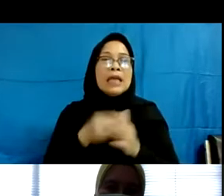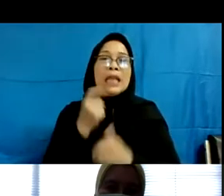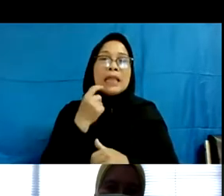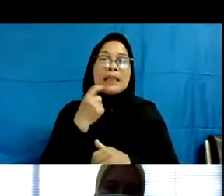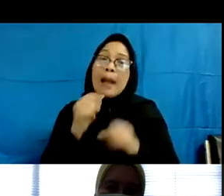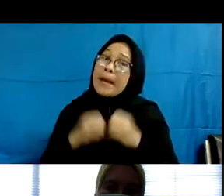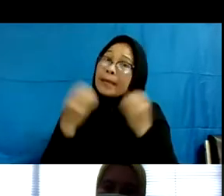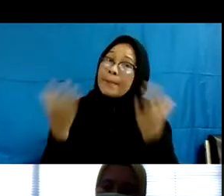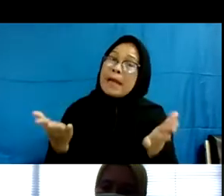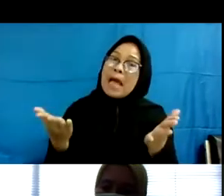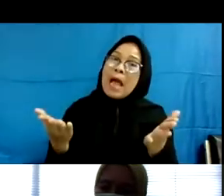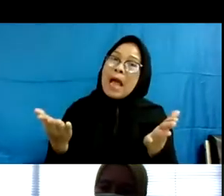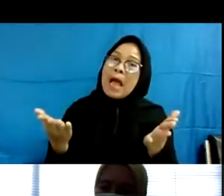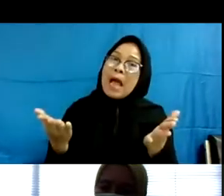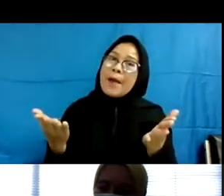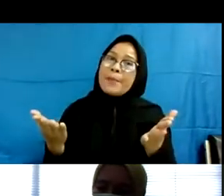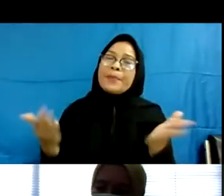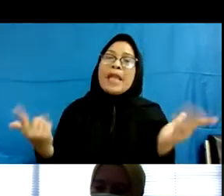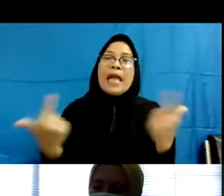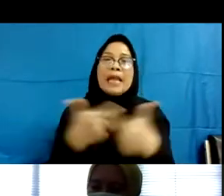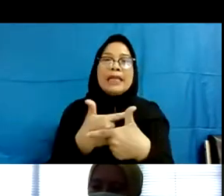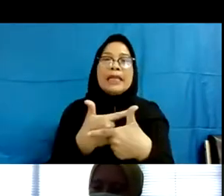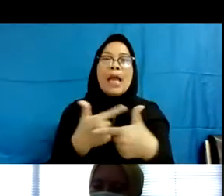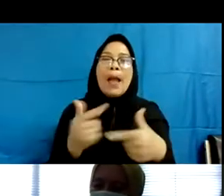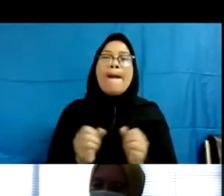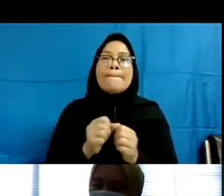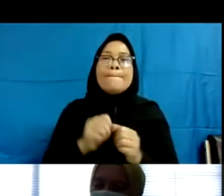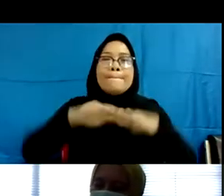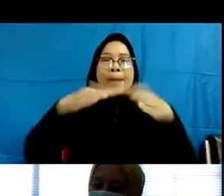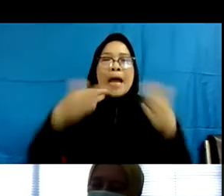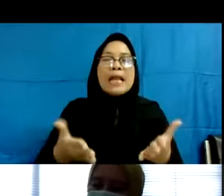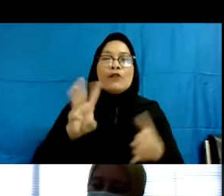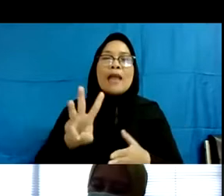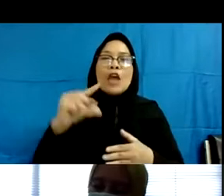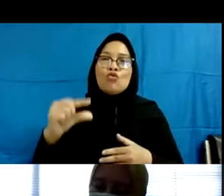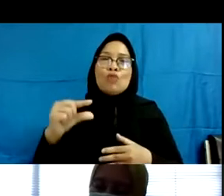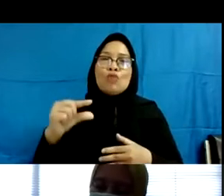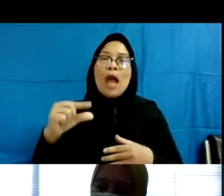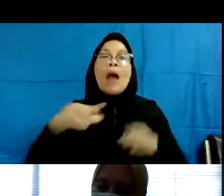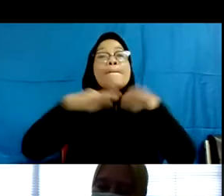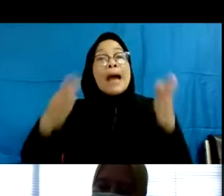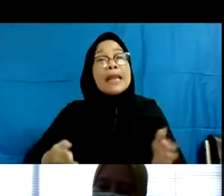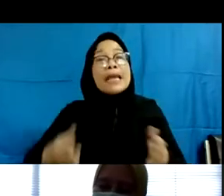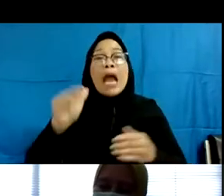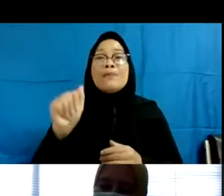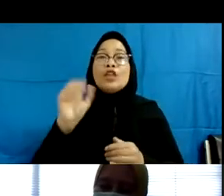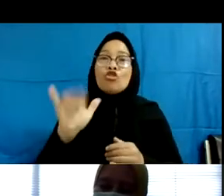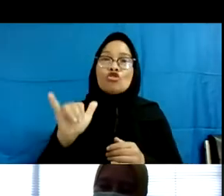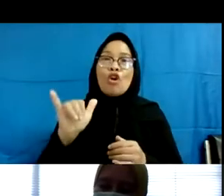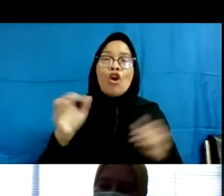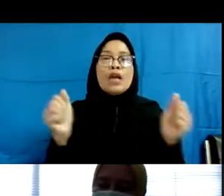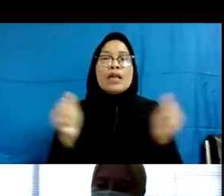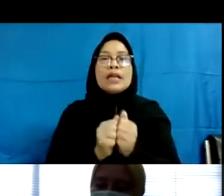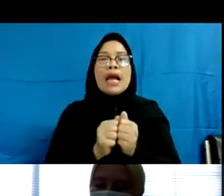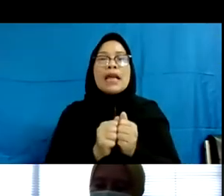bagaimana link antara Balai Yataguna, Balai Abioso, kemudian tadi juga ada dengan